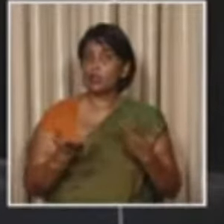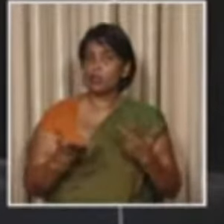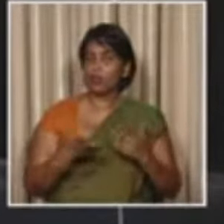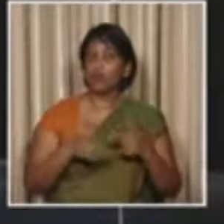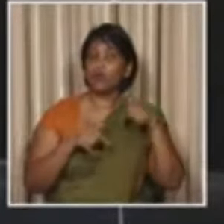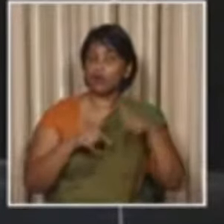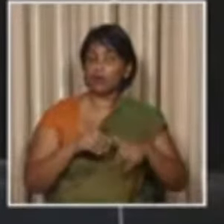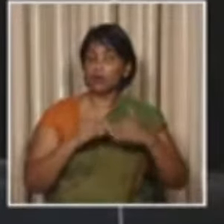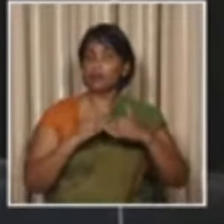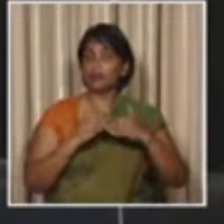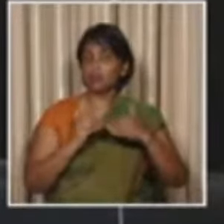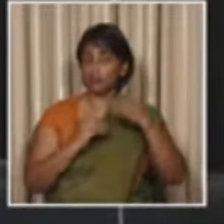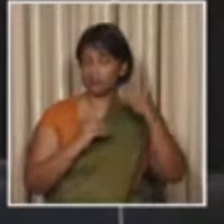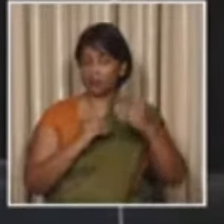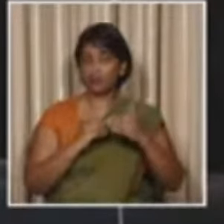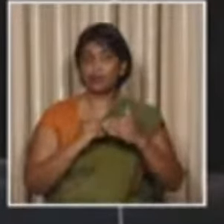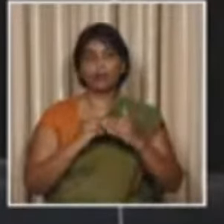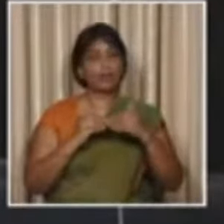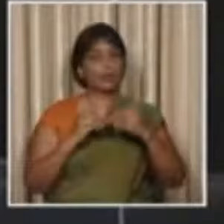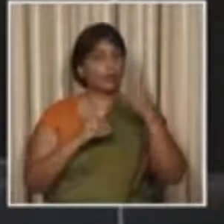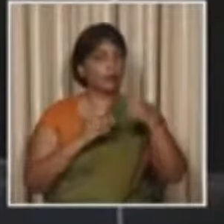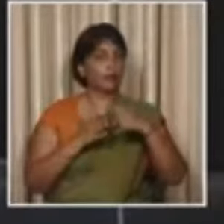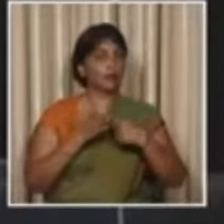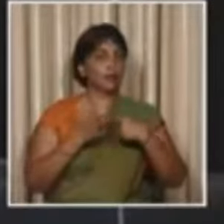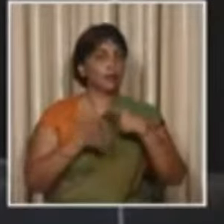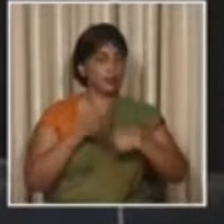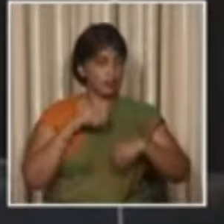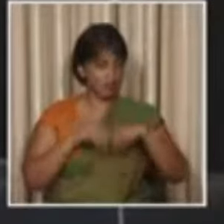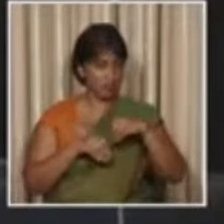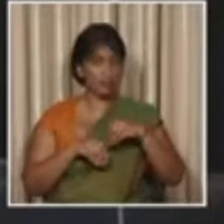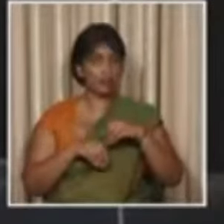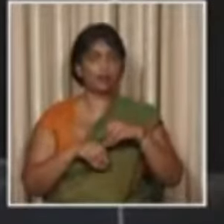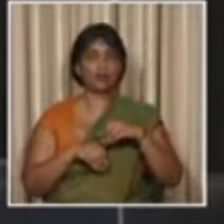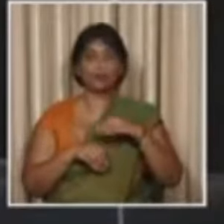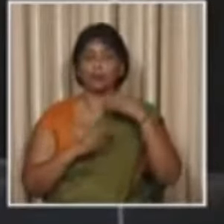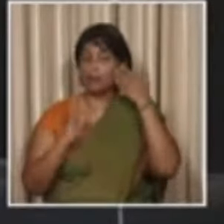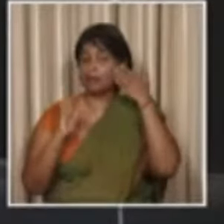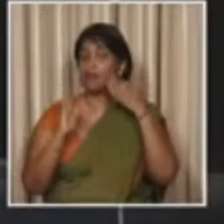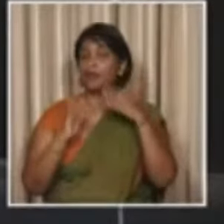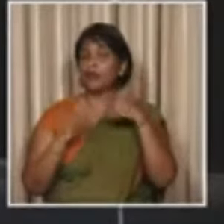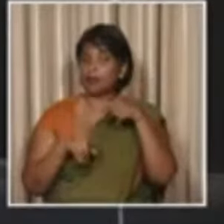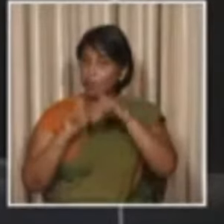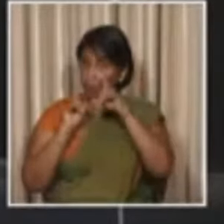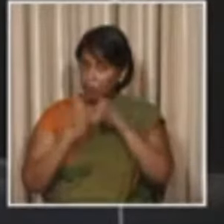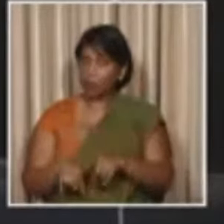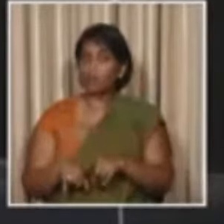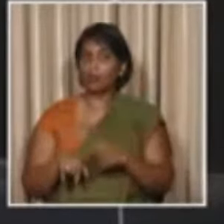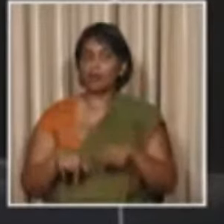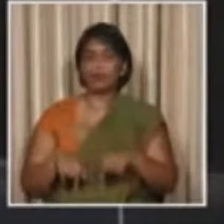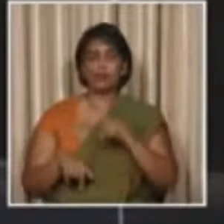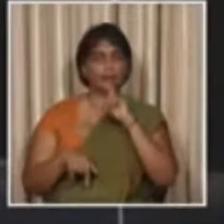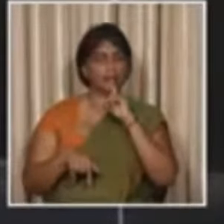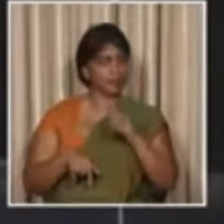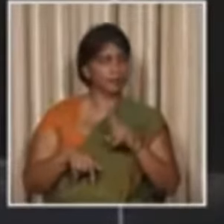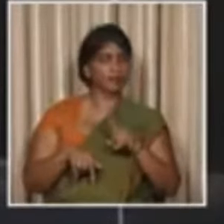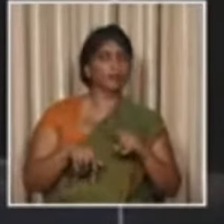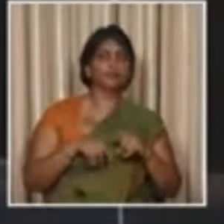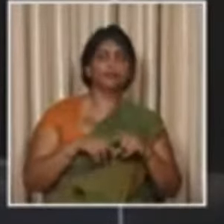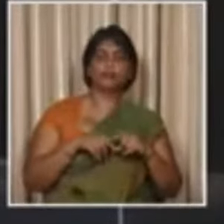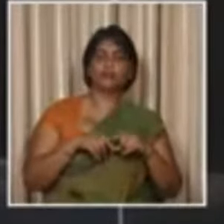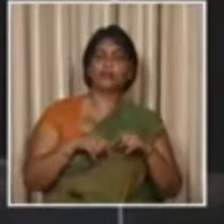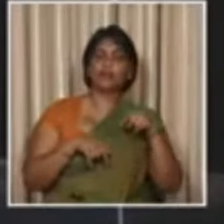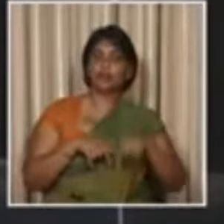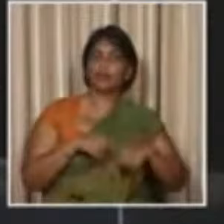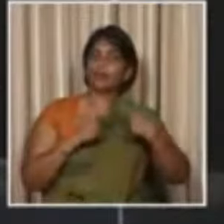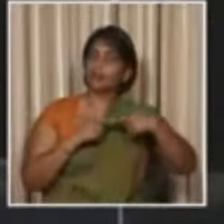දැන් ඊළඟ මැතිවරණේ තීන්දුවට බලපාන්නේ මේකමයි කියන එක තමයි දැන් මේ කියන්නේ දැන් මේ